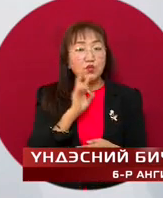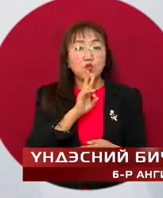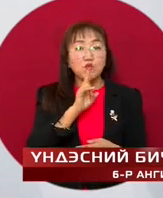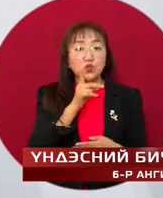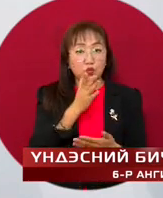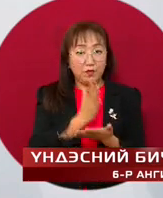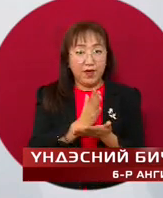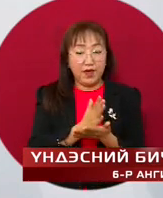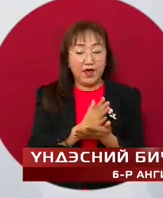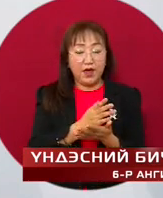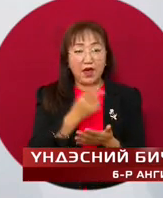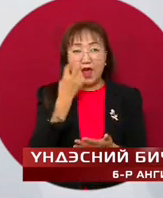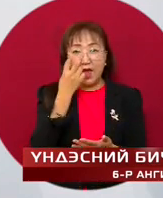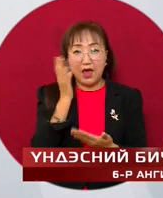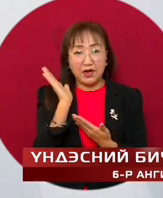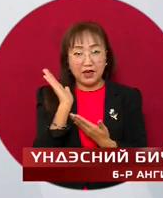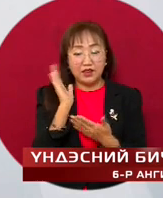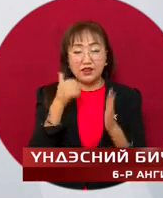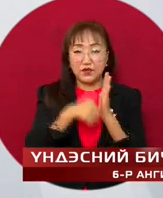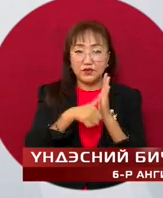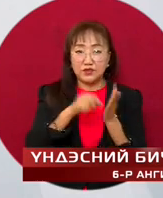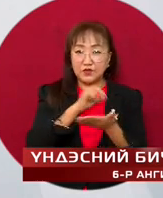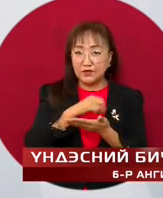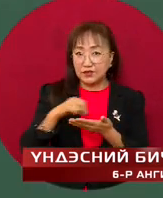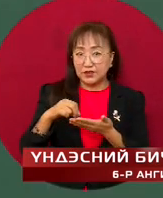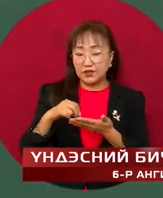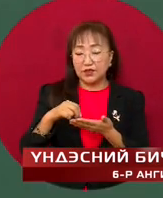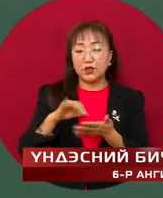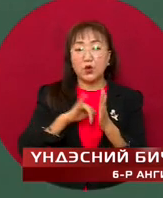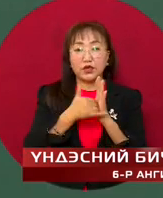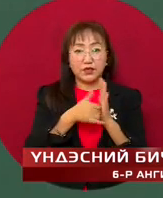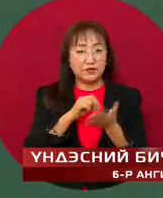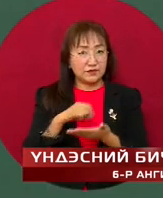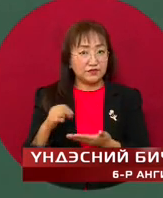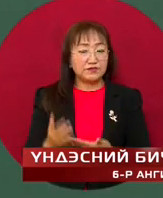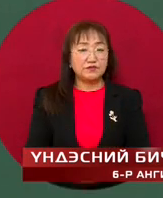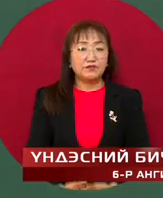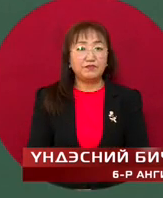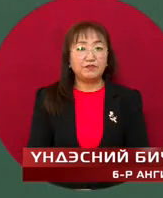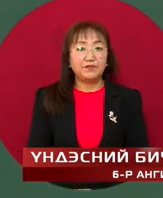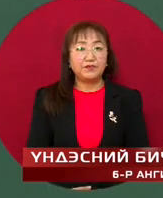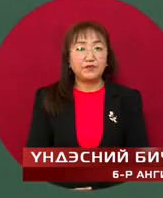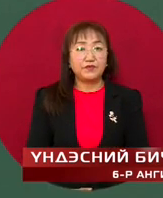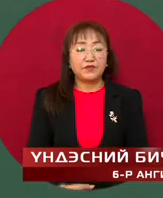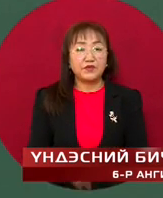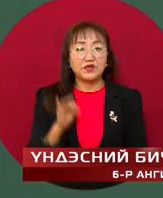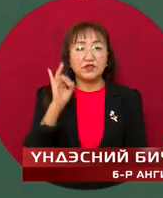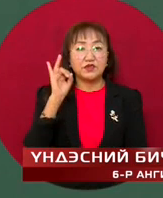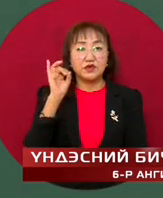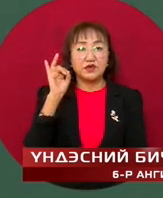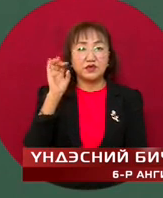байгаа. За энэ үгүүдийг дэвтэртээ бичээд утгыг нь тэмдэглэж аваарай. За е хэд буюу ихэд гэсэн үг.